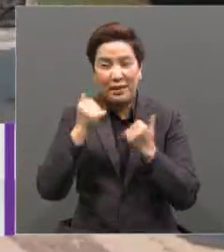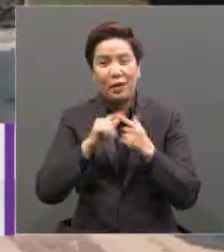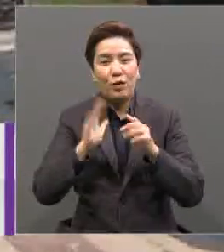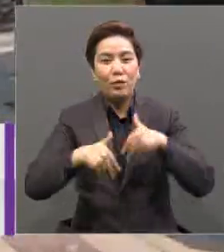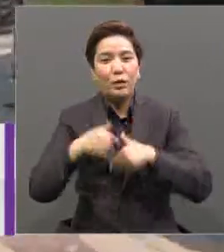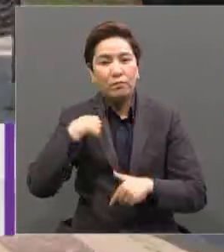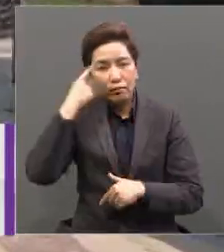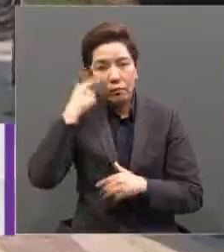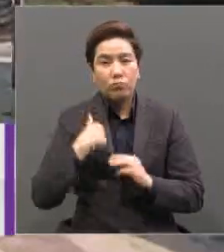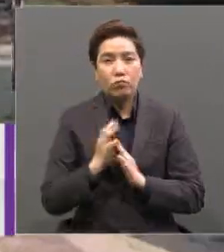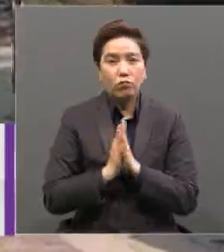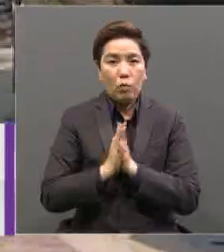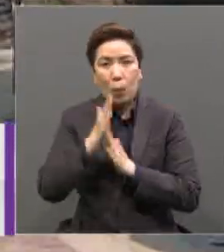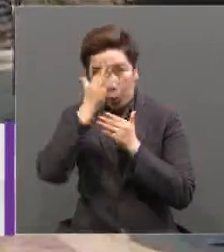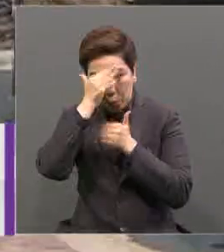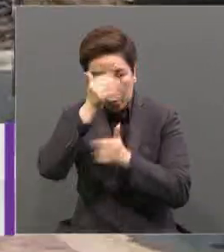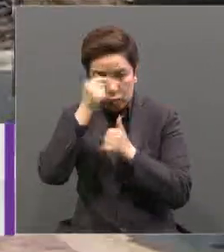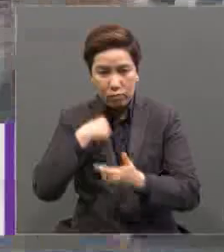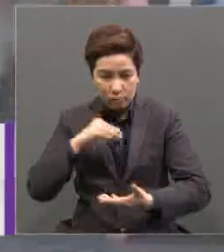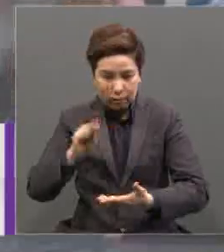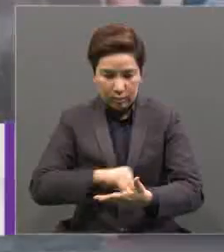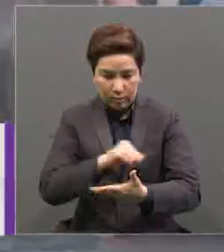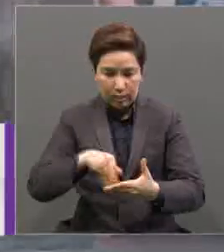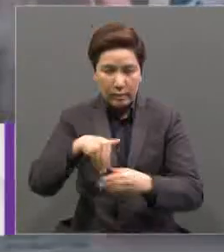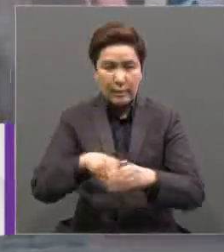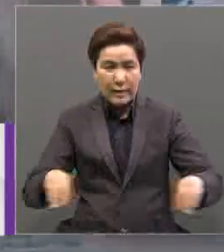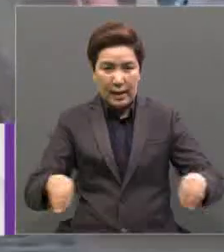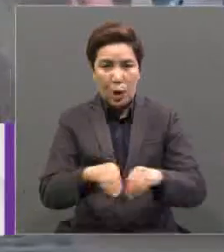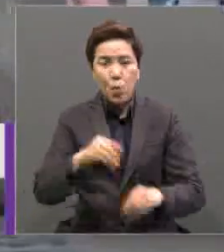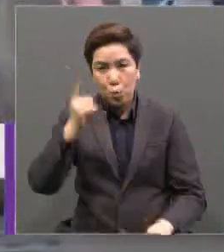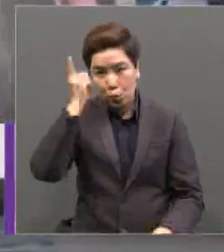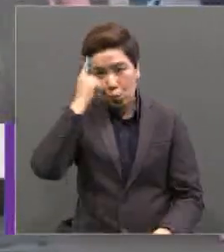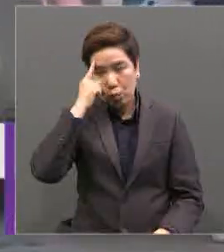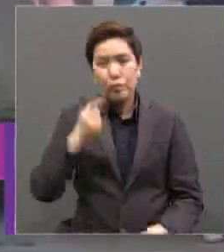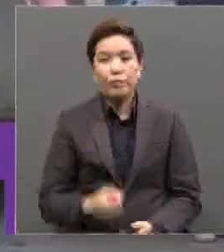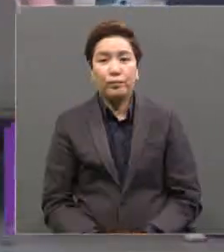นต่างมีความตื่นตัวแล้วก็รับรู้ถึงการเลือกตั้งที่จะเกิดขึ้น